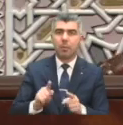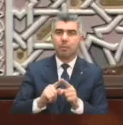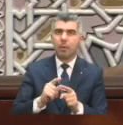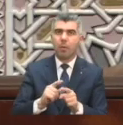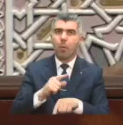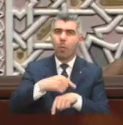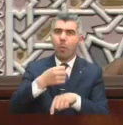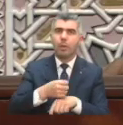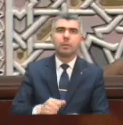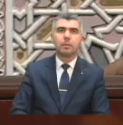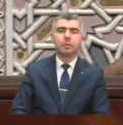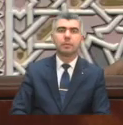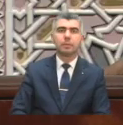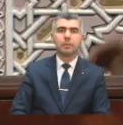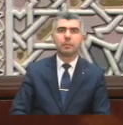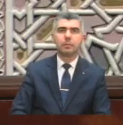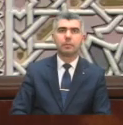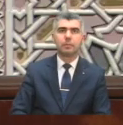الوزير، انتهى التوقيت.